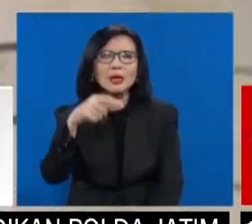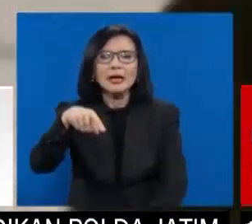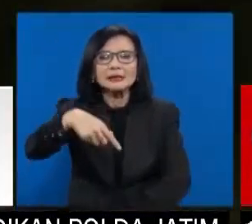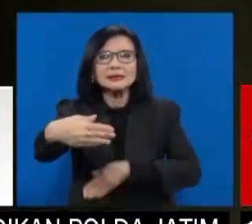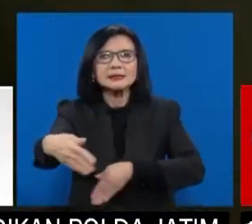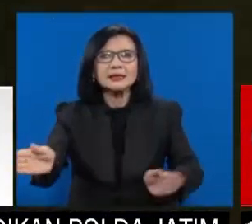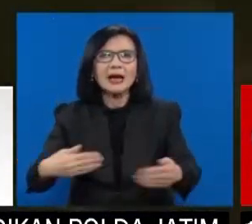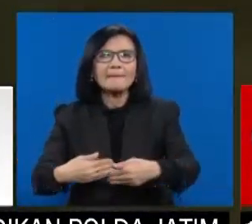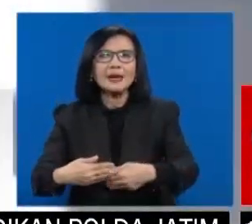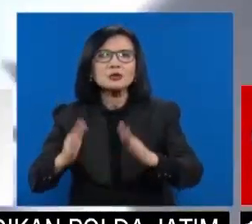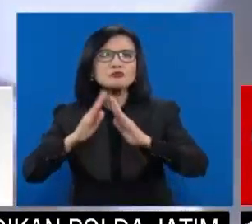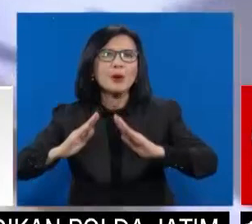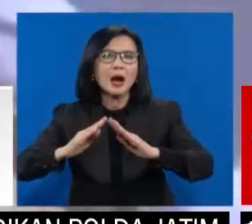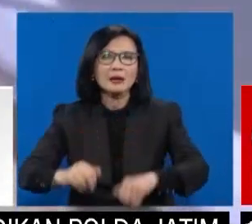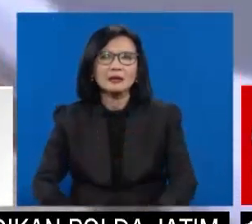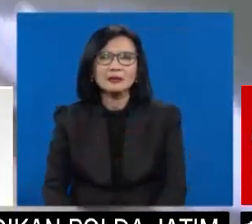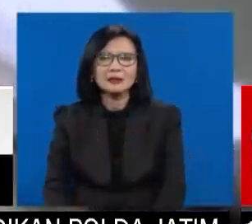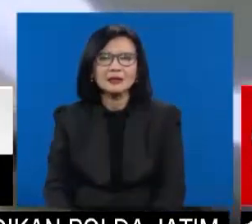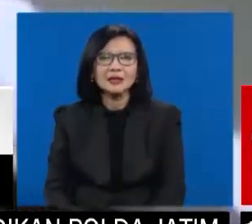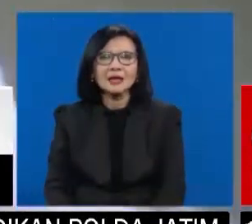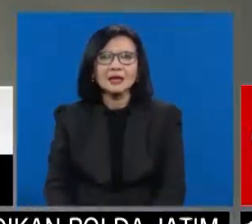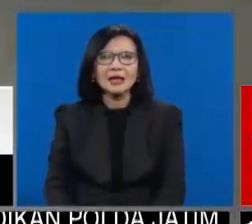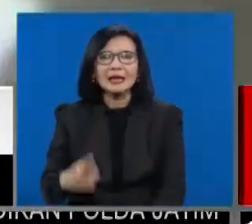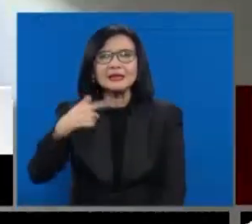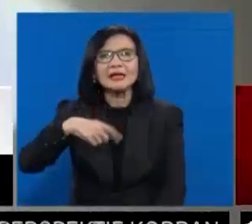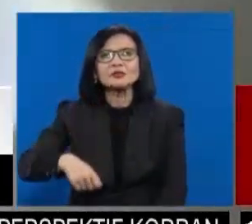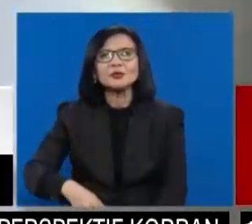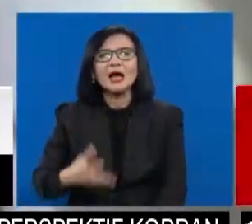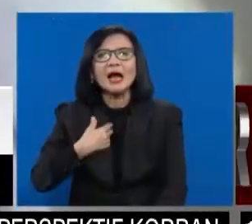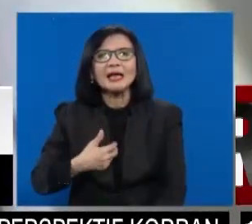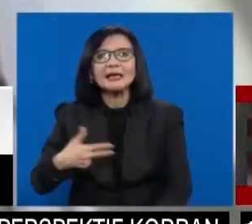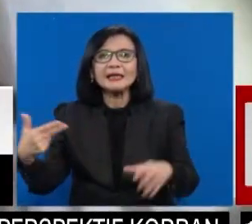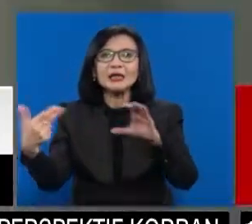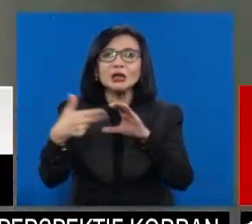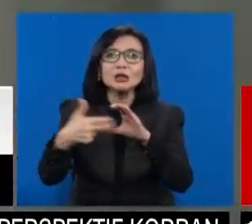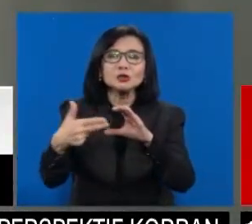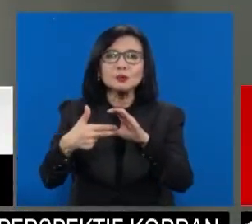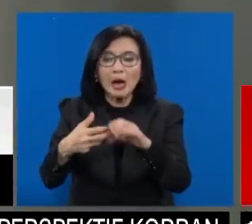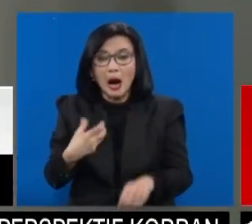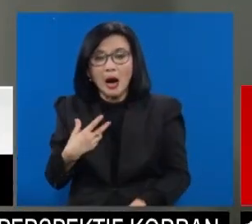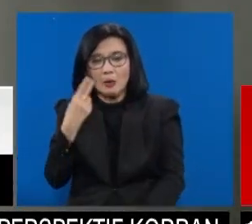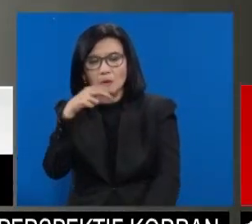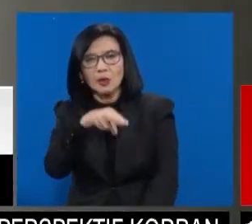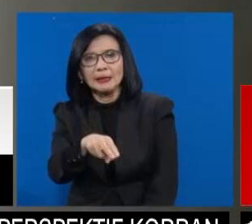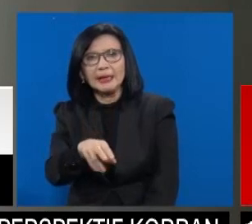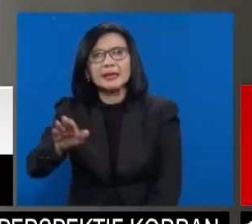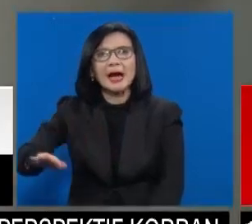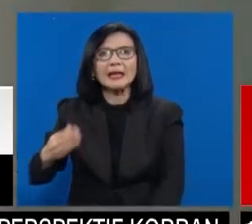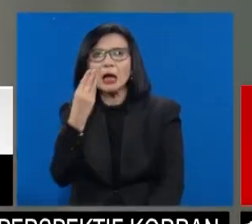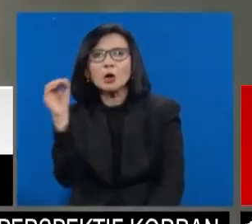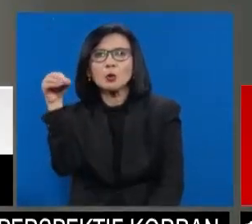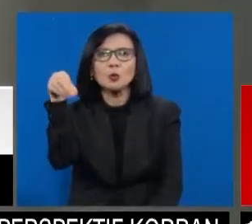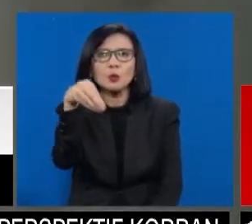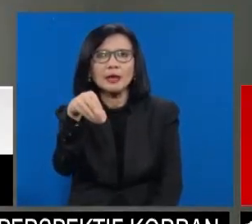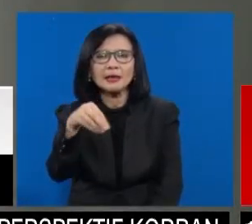Kamis 17 November. Saat itu penghuni rumah tengah melakukan Zoom meeting dan terkejut melihat anak ular kobra